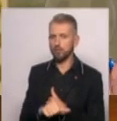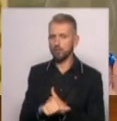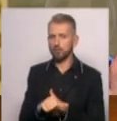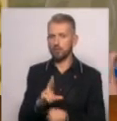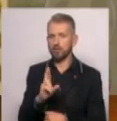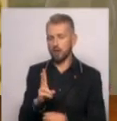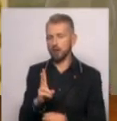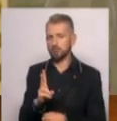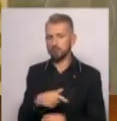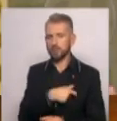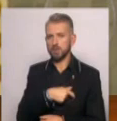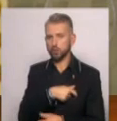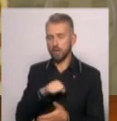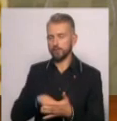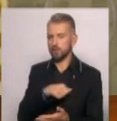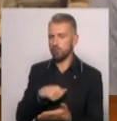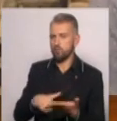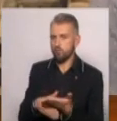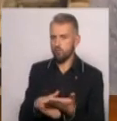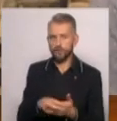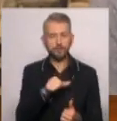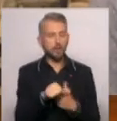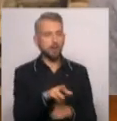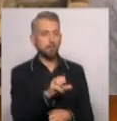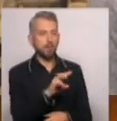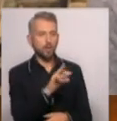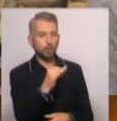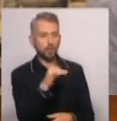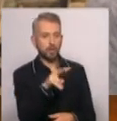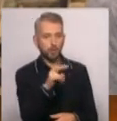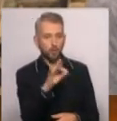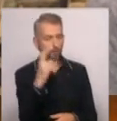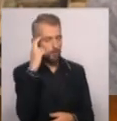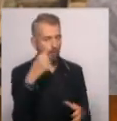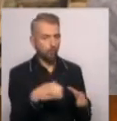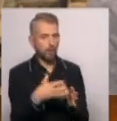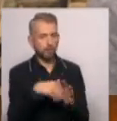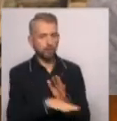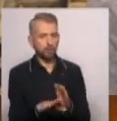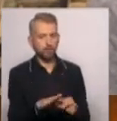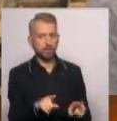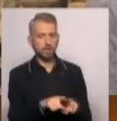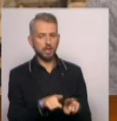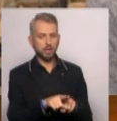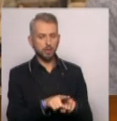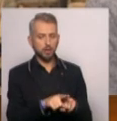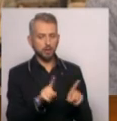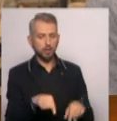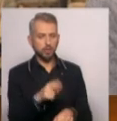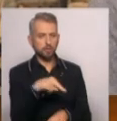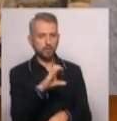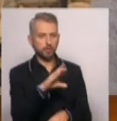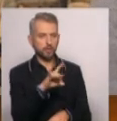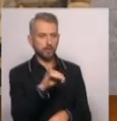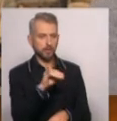як депутати від «Самопомочі»? Ну, крім Наталії Маноленко, до київської команди не увійшов також Дмитро Стрижов. Так,